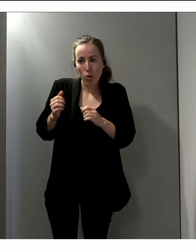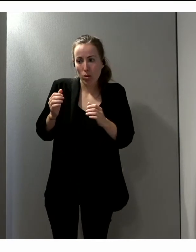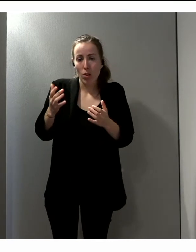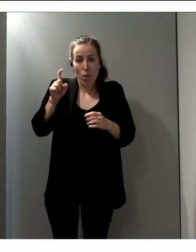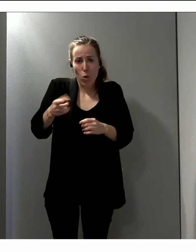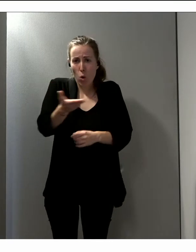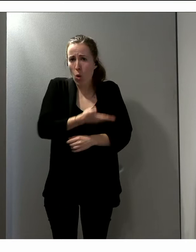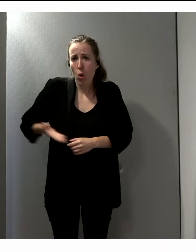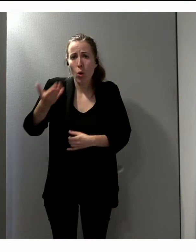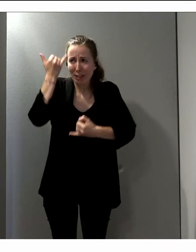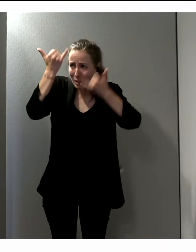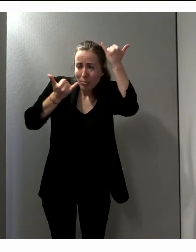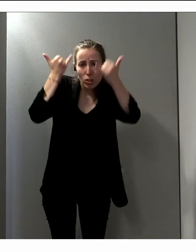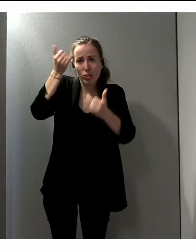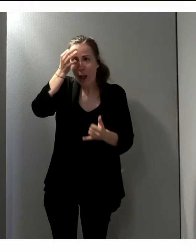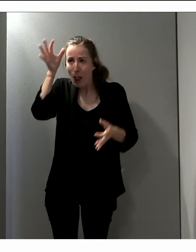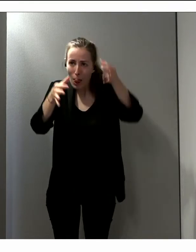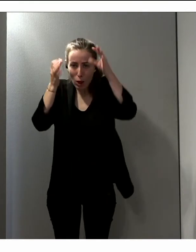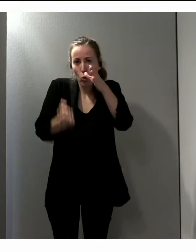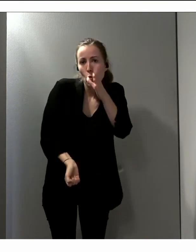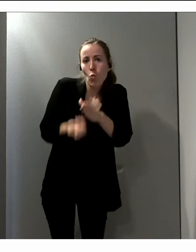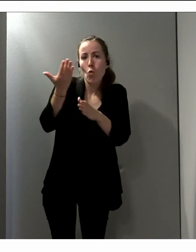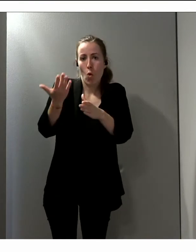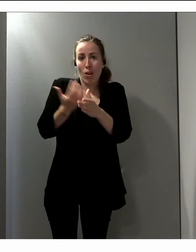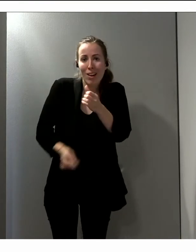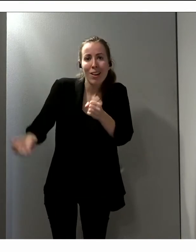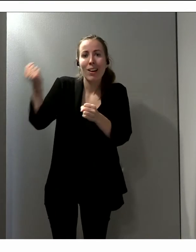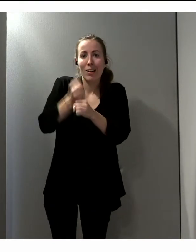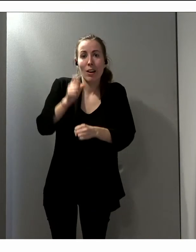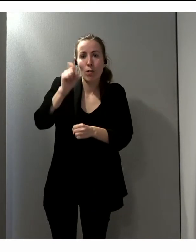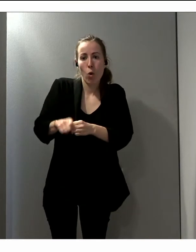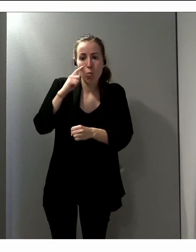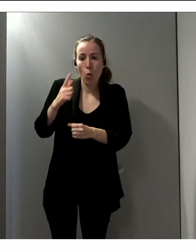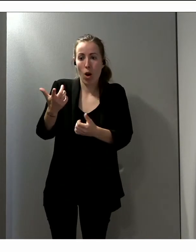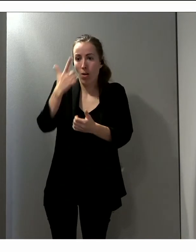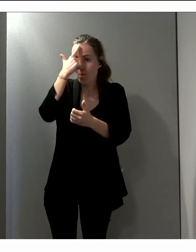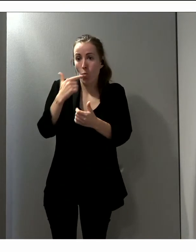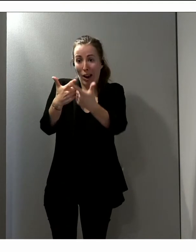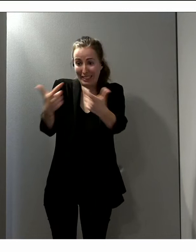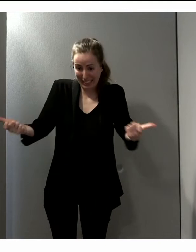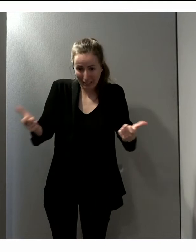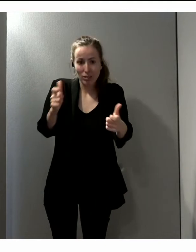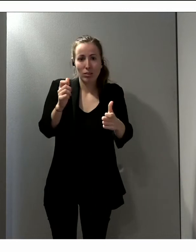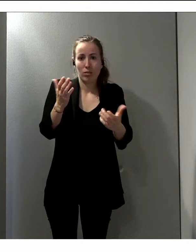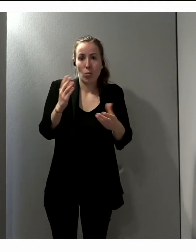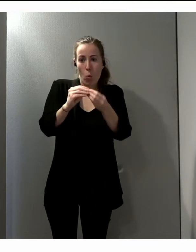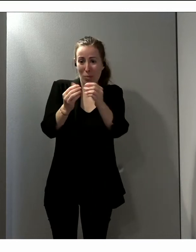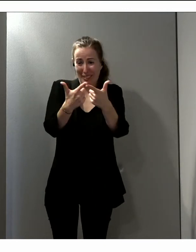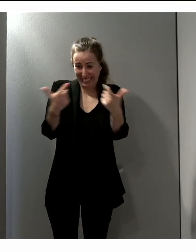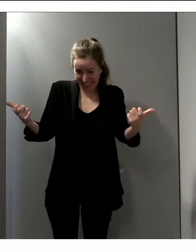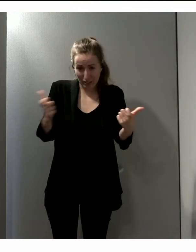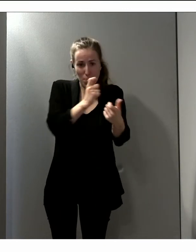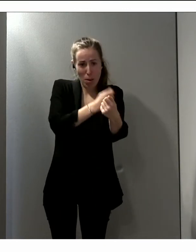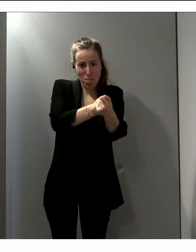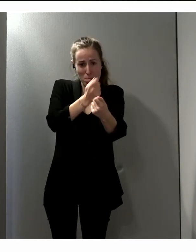faut savoir innover un petit peu en la matière pour pouvoir répondre à la diversité des problématiques des personnes. Et puis